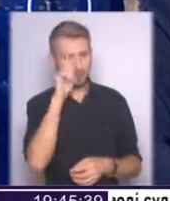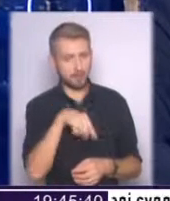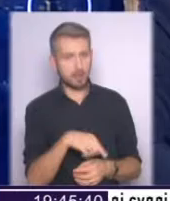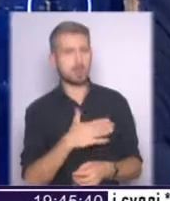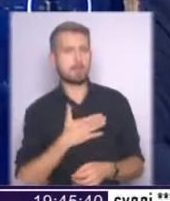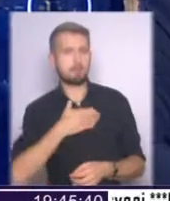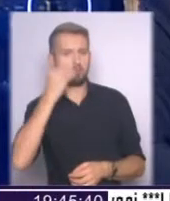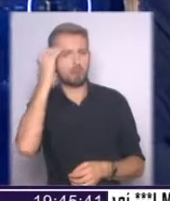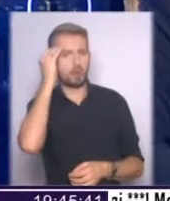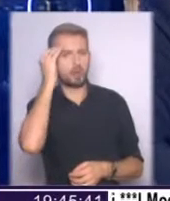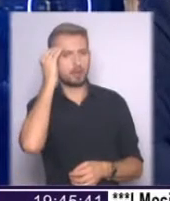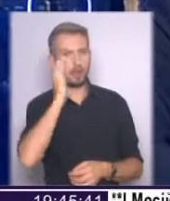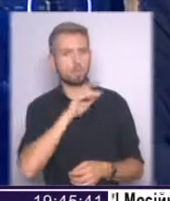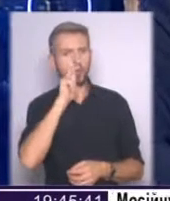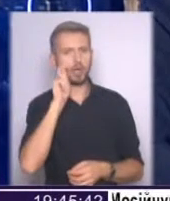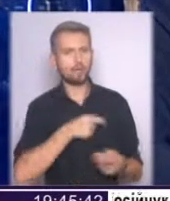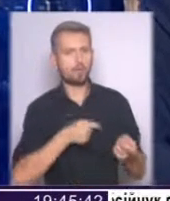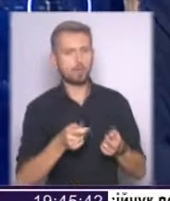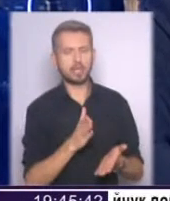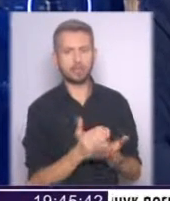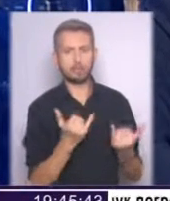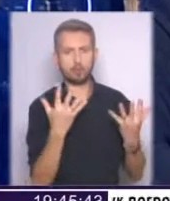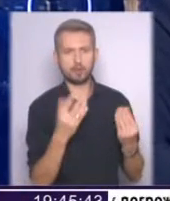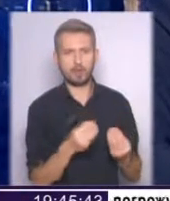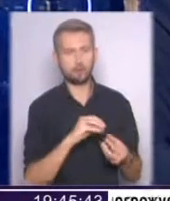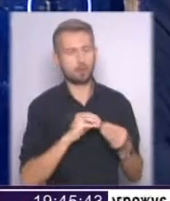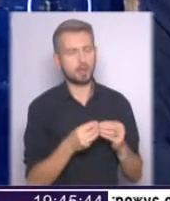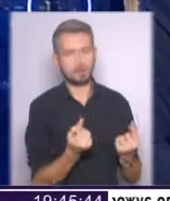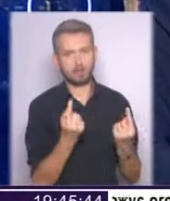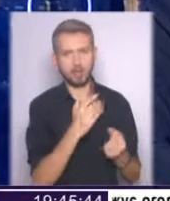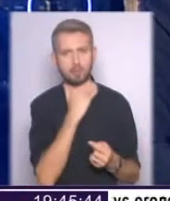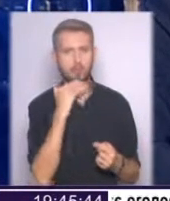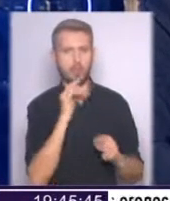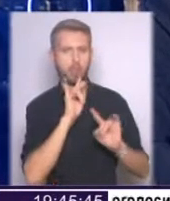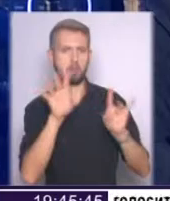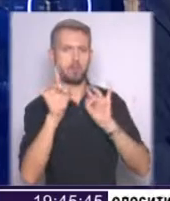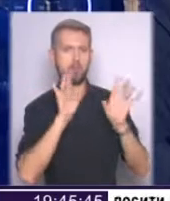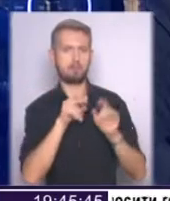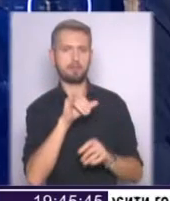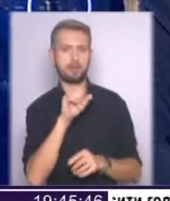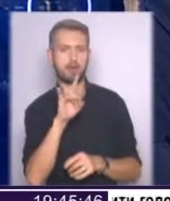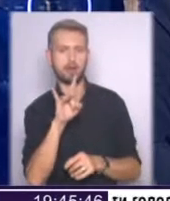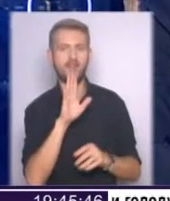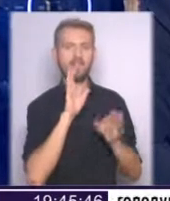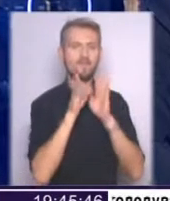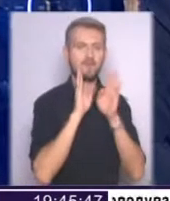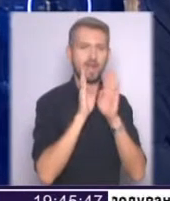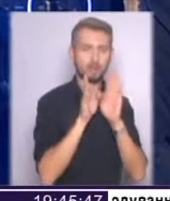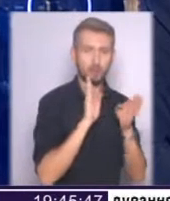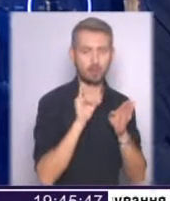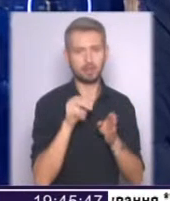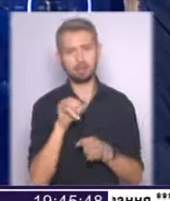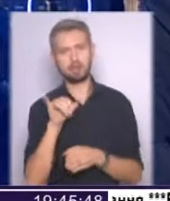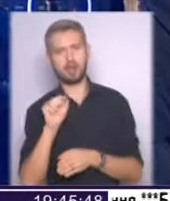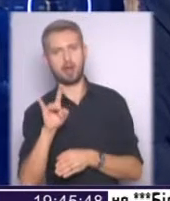на мій погляд, в української влади є на сьогоднішній день проблема велика – багато піару. Фейсбук і піар. Оце дві проблеми на